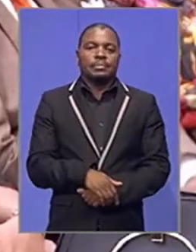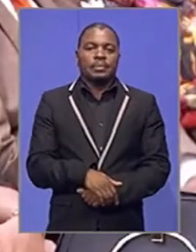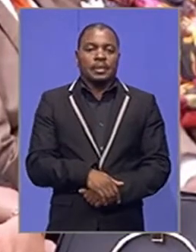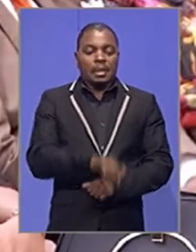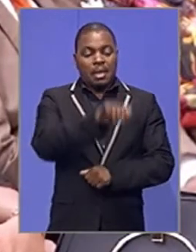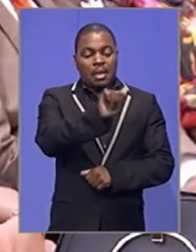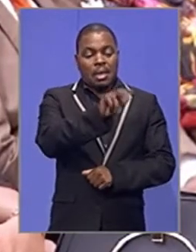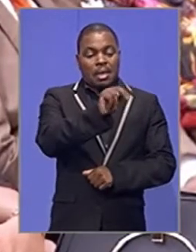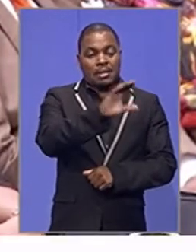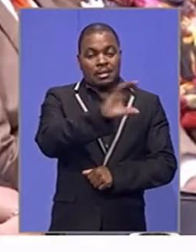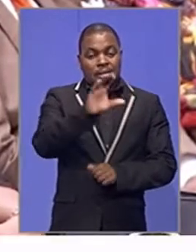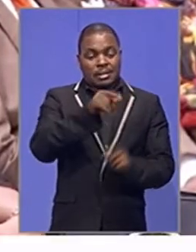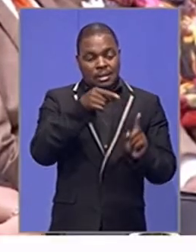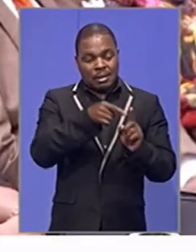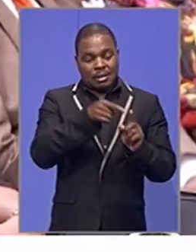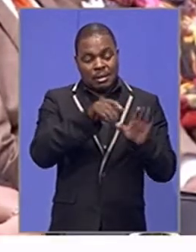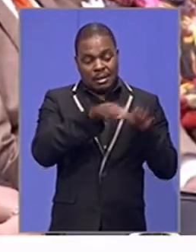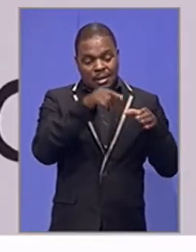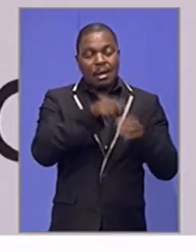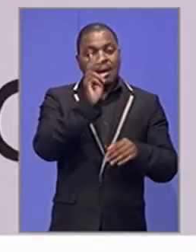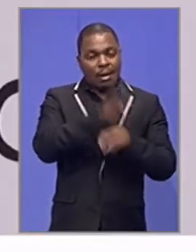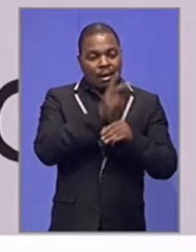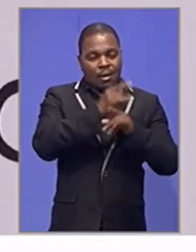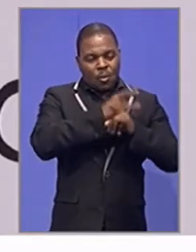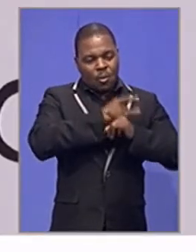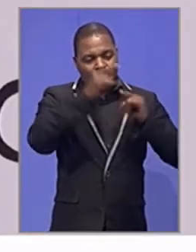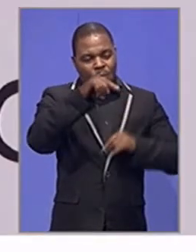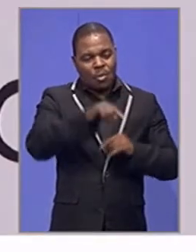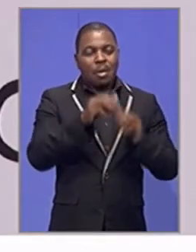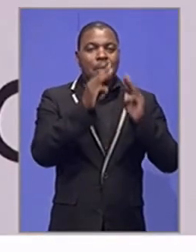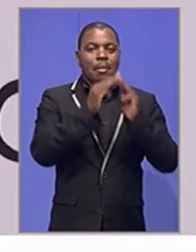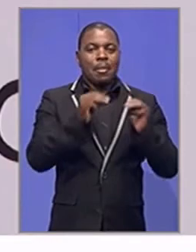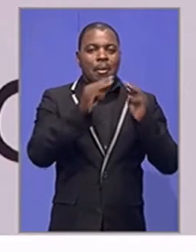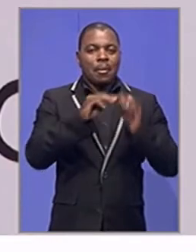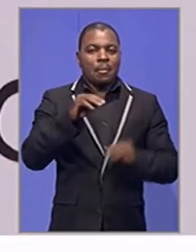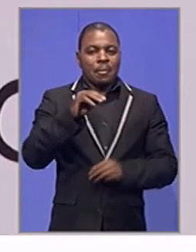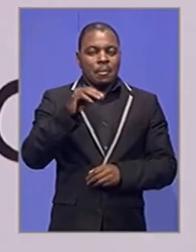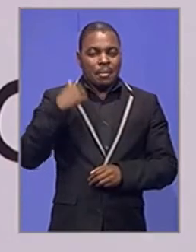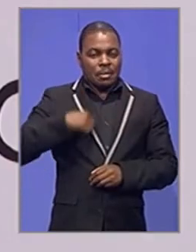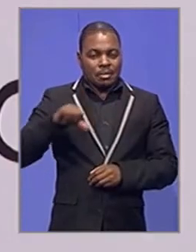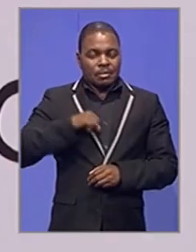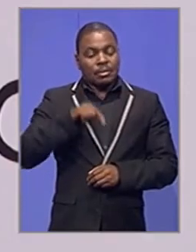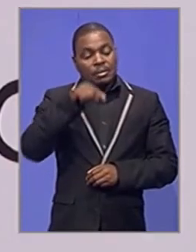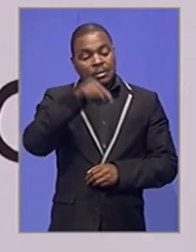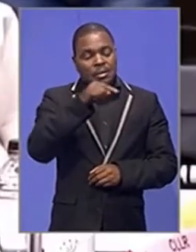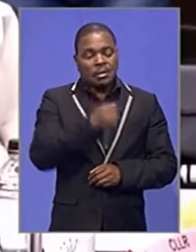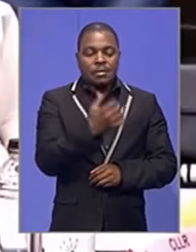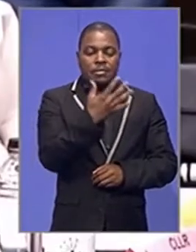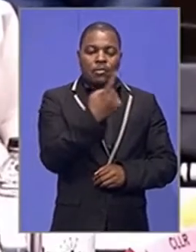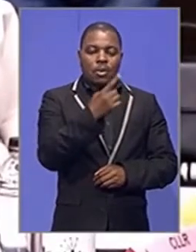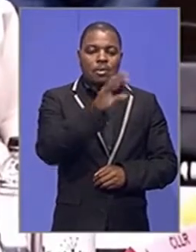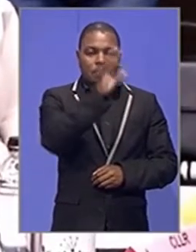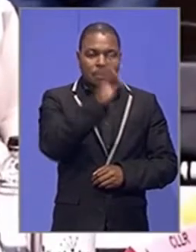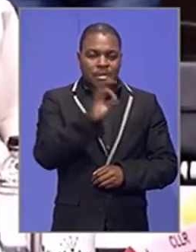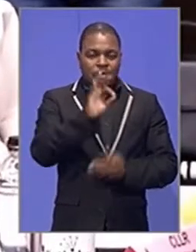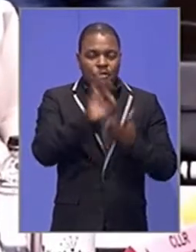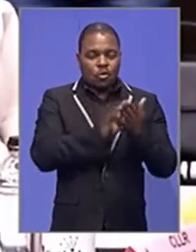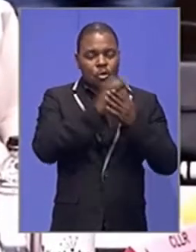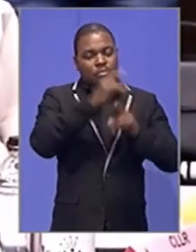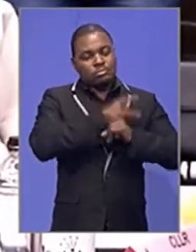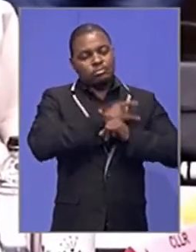ANC e kgonne go boela e busa mmasepala wa Mangaung morago ga go gapa diperesente di le 51 tsa divoutu